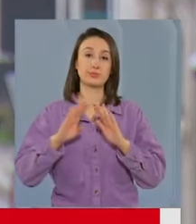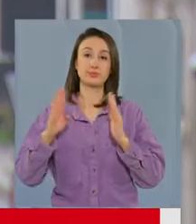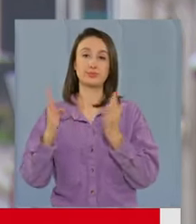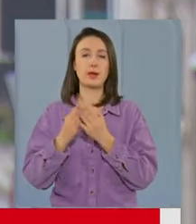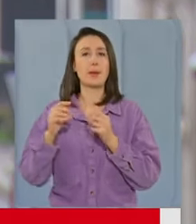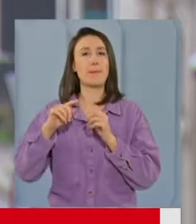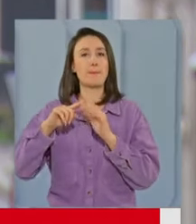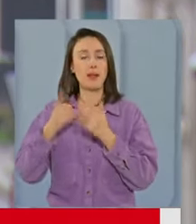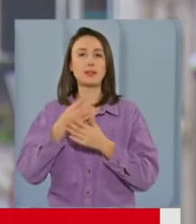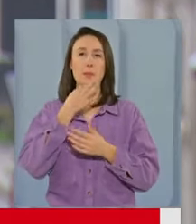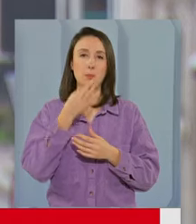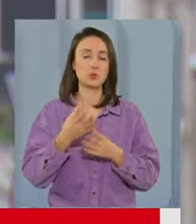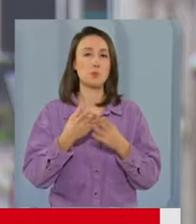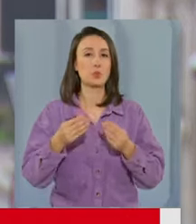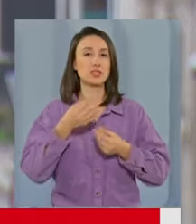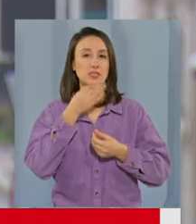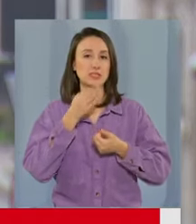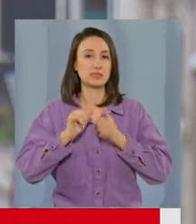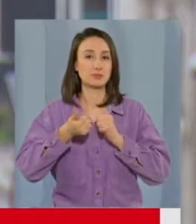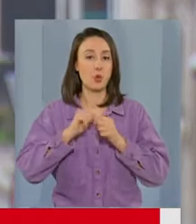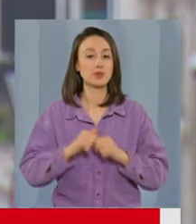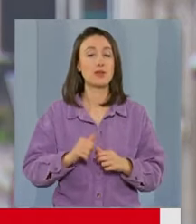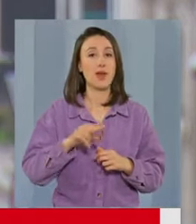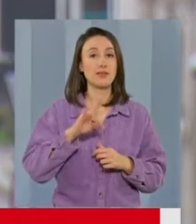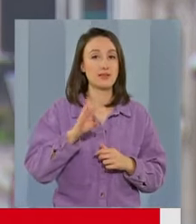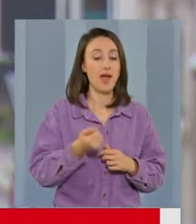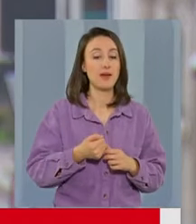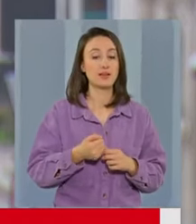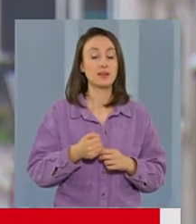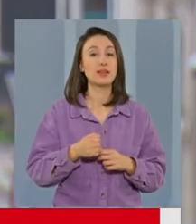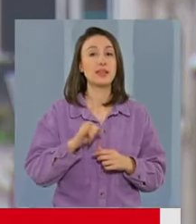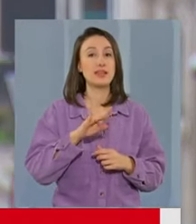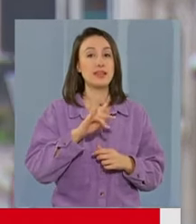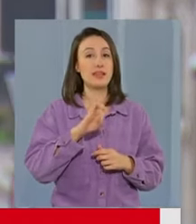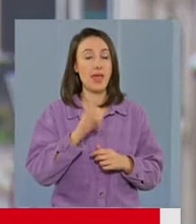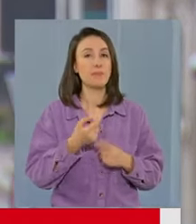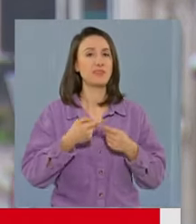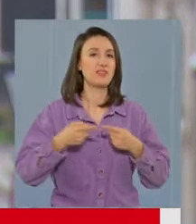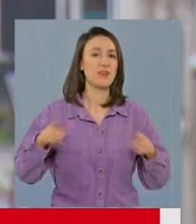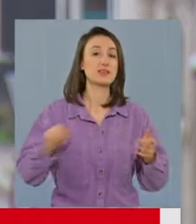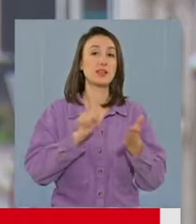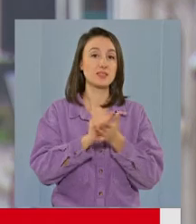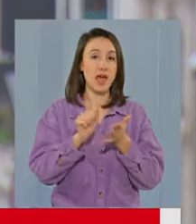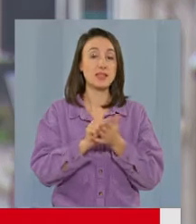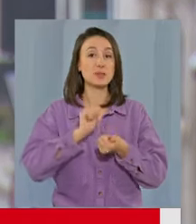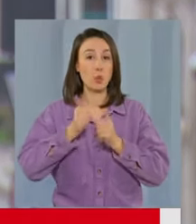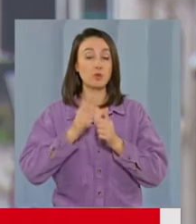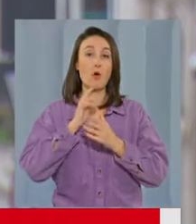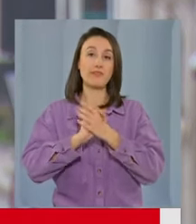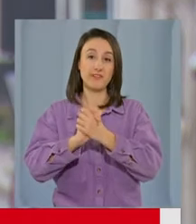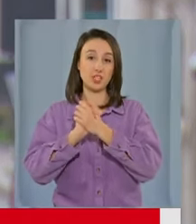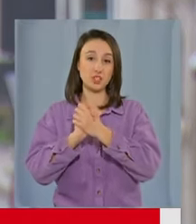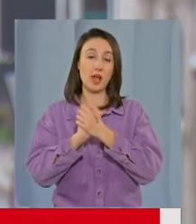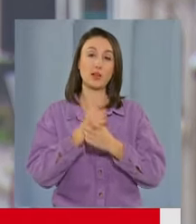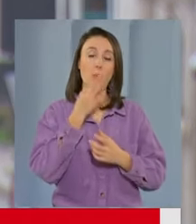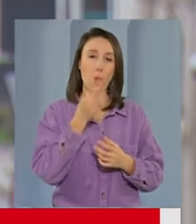și a generat un val de reacții în lumea sportului. De la Nadia Comăneci și Liene Stase și până la cele mai cunoscute publicații din lume au felicitat-o pe sportivă și